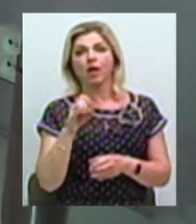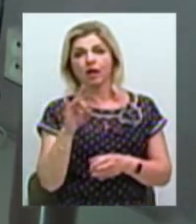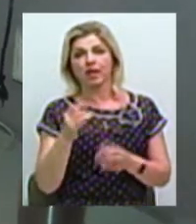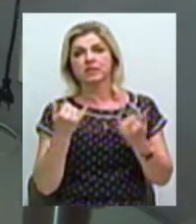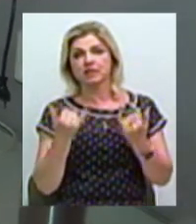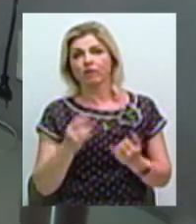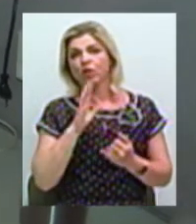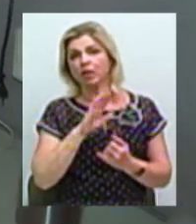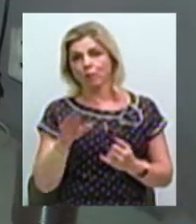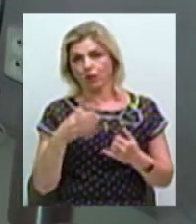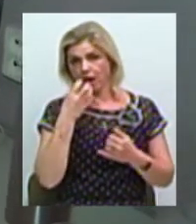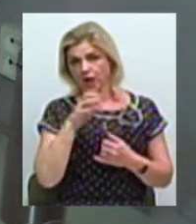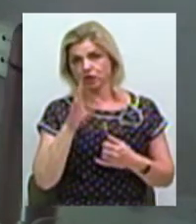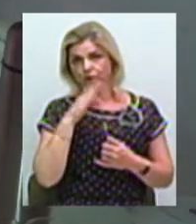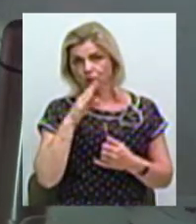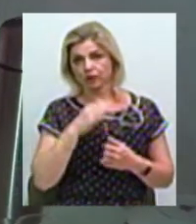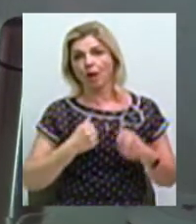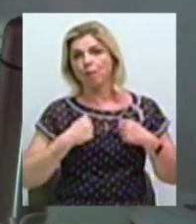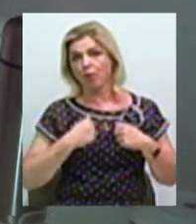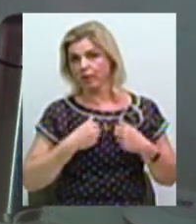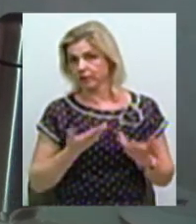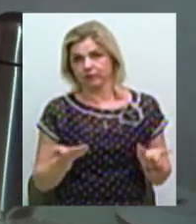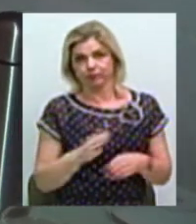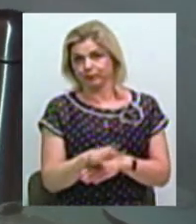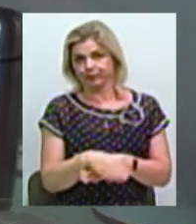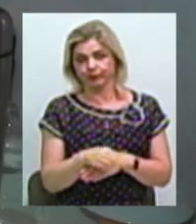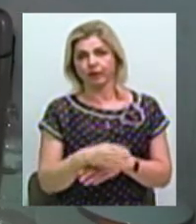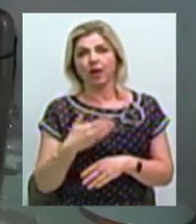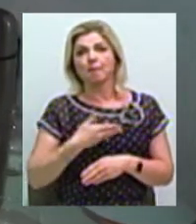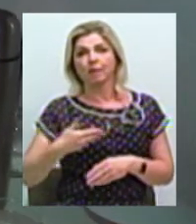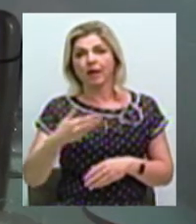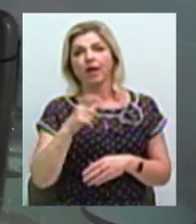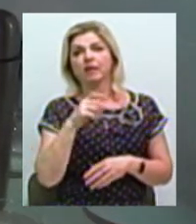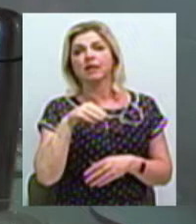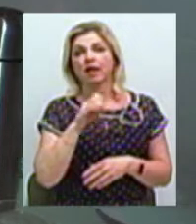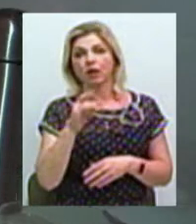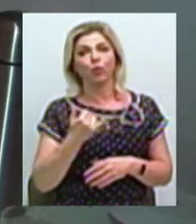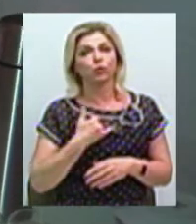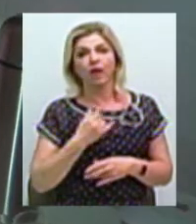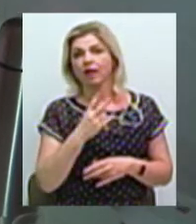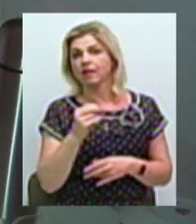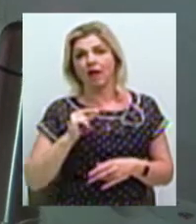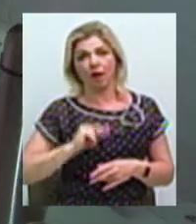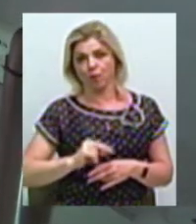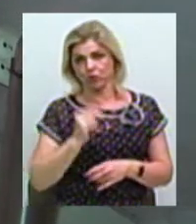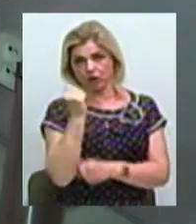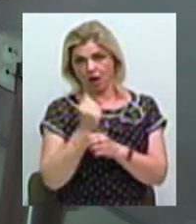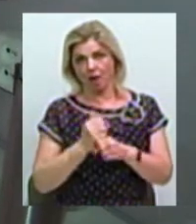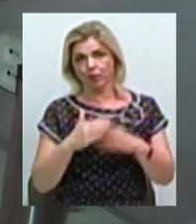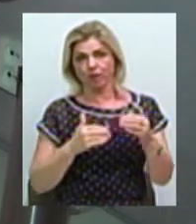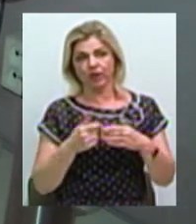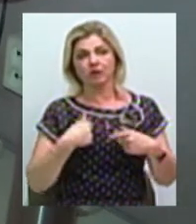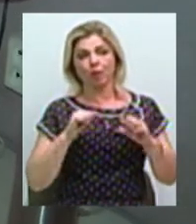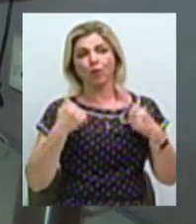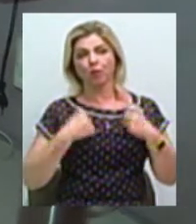мене не буде гарячої води. І просто помитися нема чим. Ми етеерівці, у нас не робоча професія, що я можу десь ополоснутися і додому